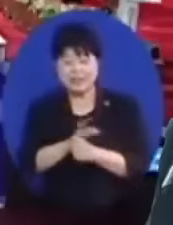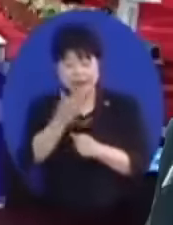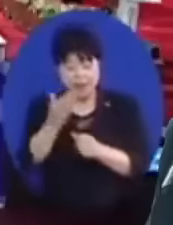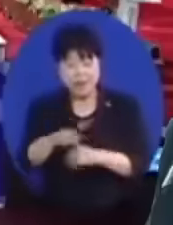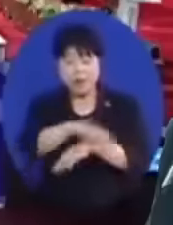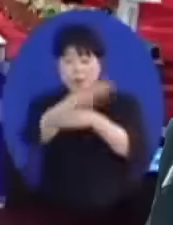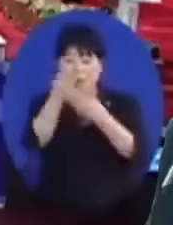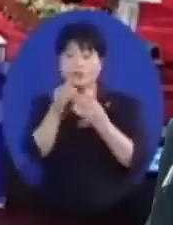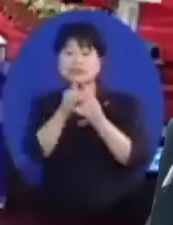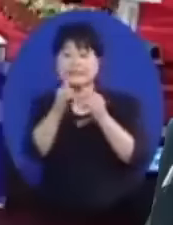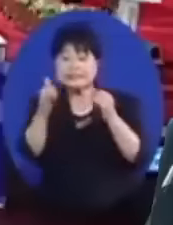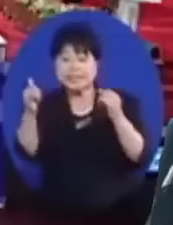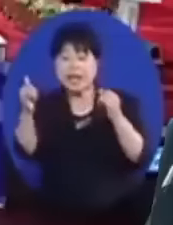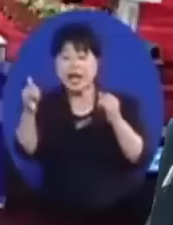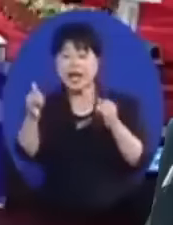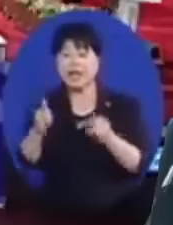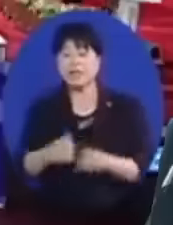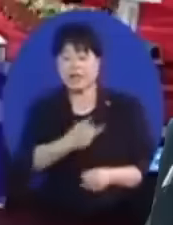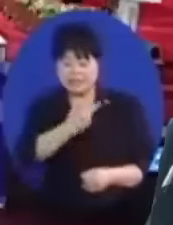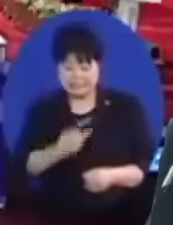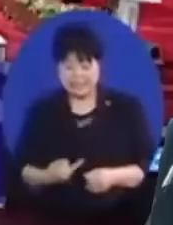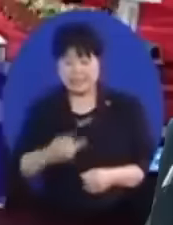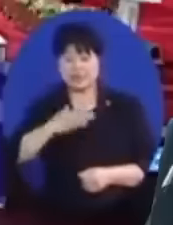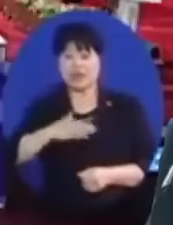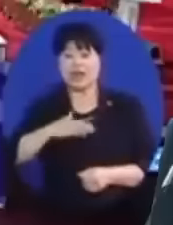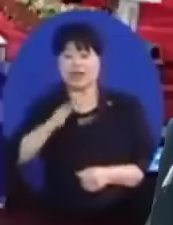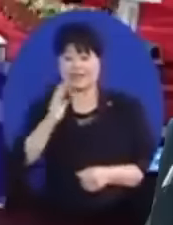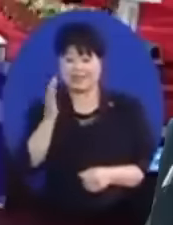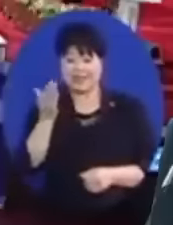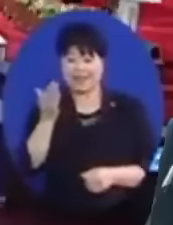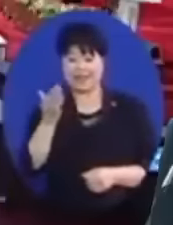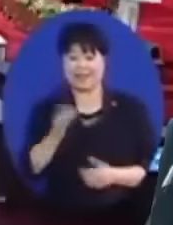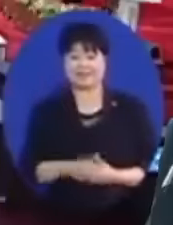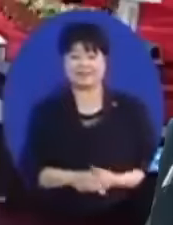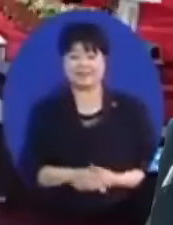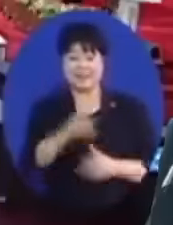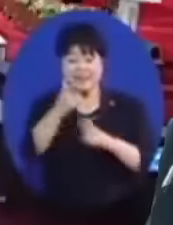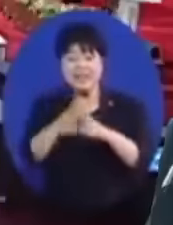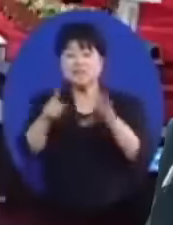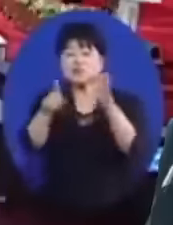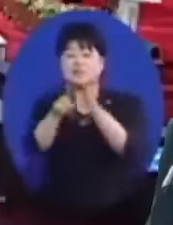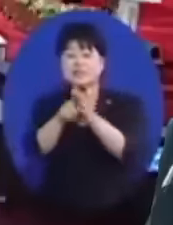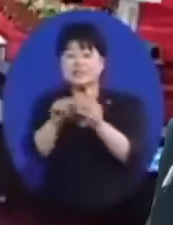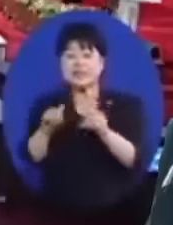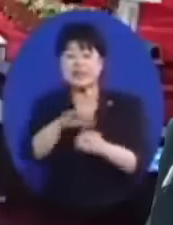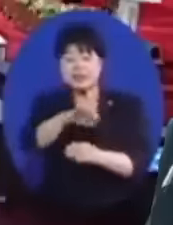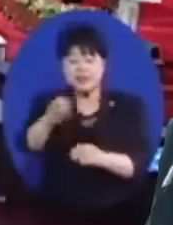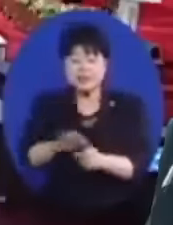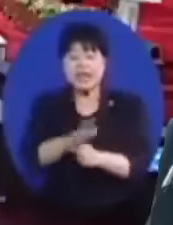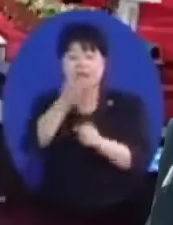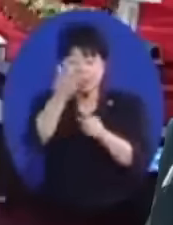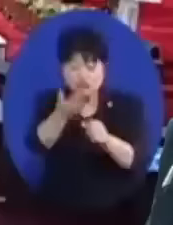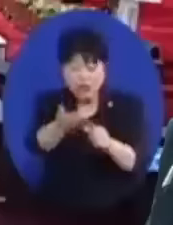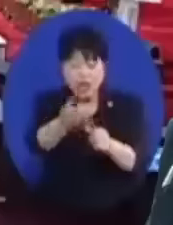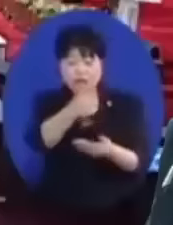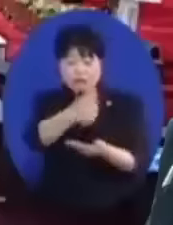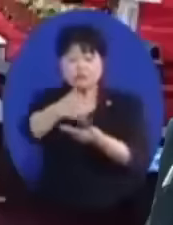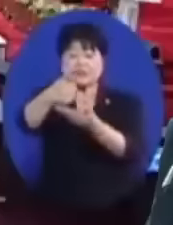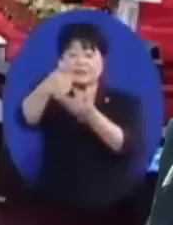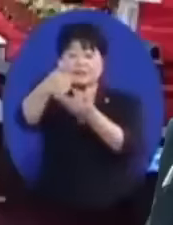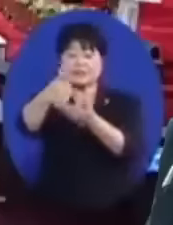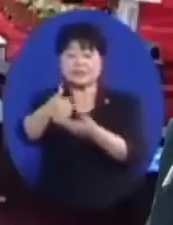이로써 모든 사람이 너희가 내 제자인 줄 알리라고 말한 것입니다. 더구나 우리 예수 믿는 사람은 이웃을 사랑하라고